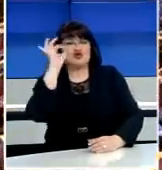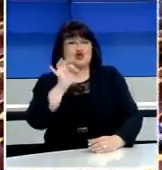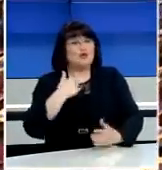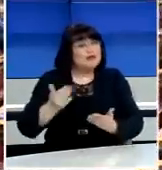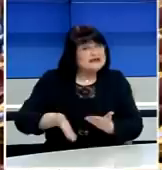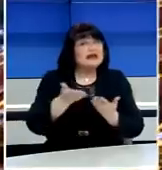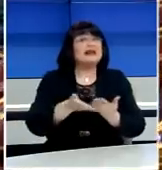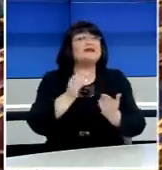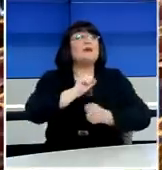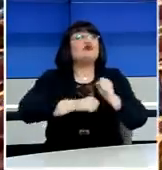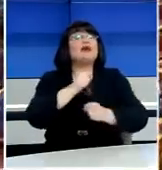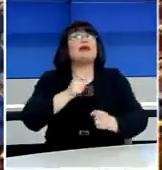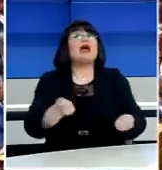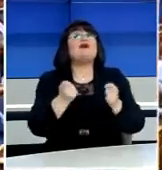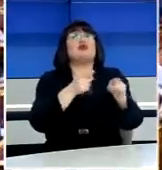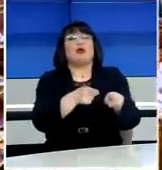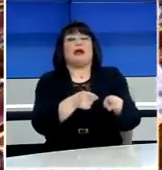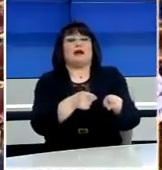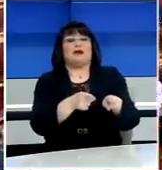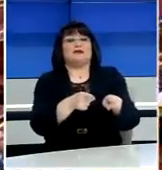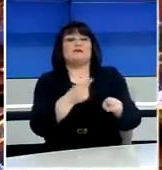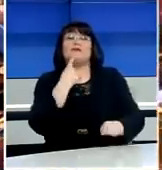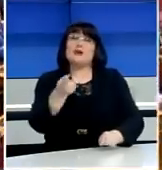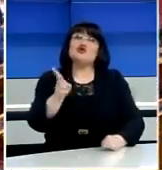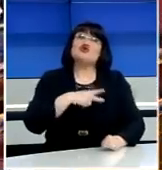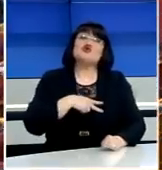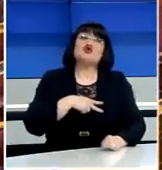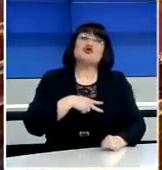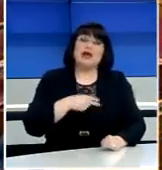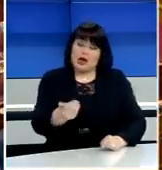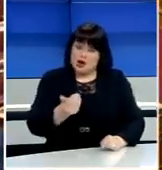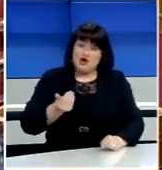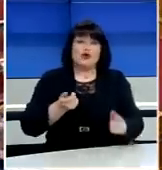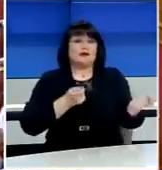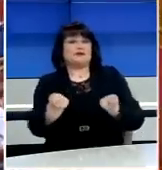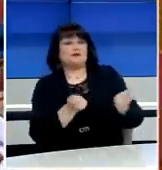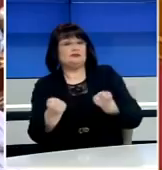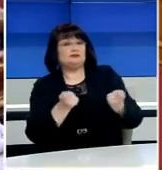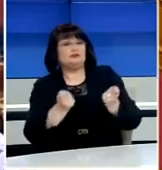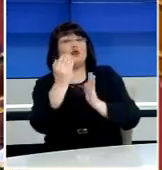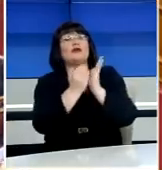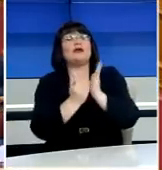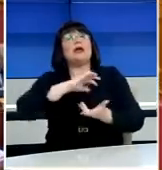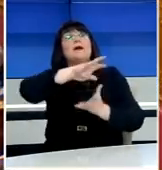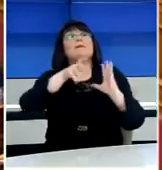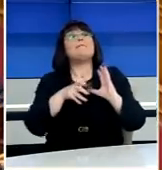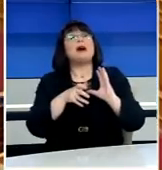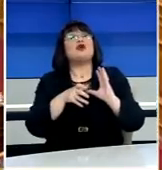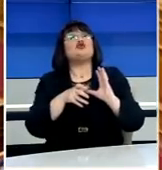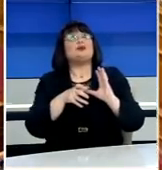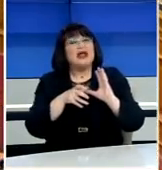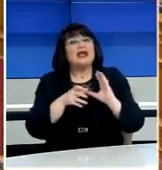στηρίξαμε την προσπάθεια αυτή. Και λέμε ότι ορθώς σχετικά έγκαιρα συντονίστηκε η χώρα με τις οδηγίες της παγκόσμιας υγειονομικής